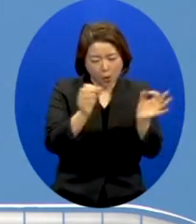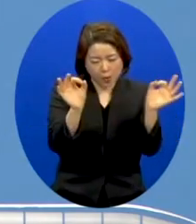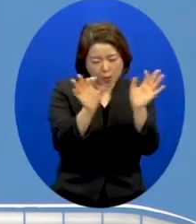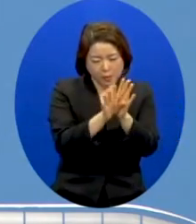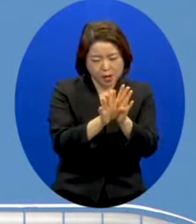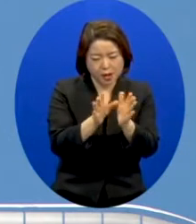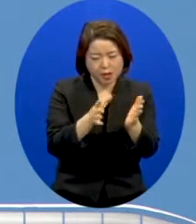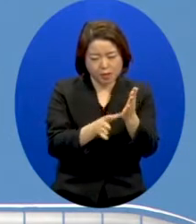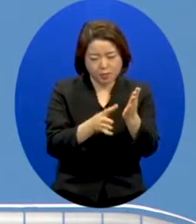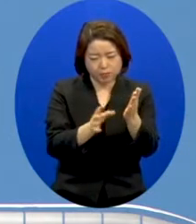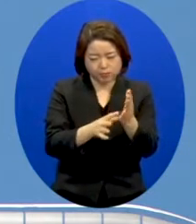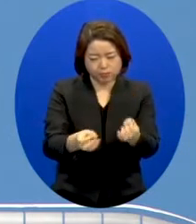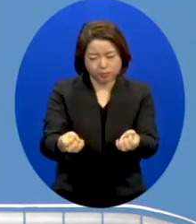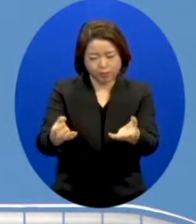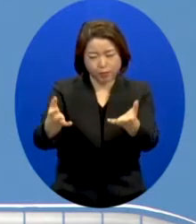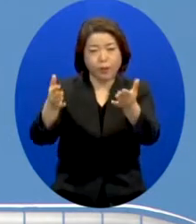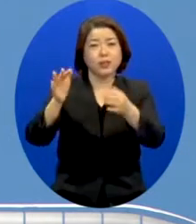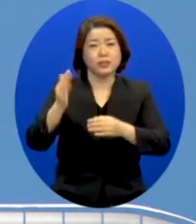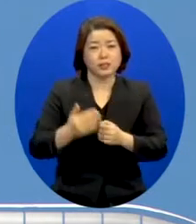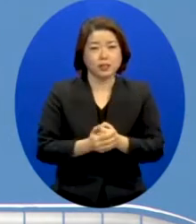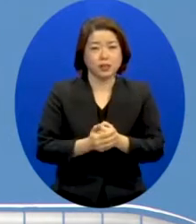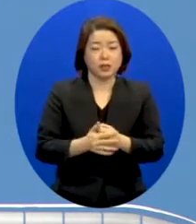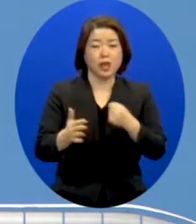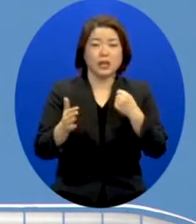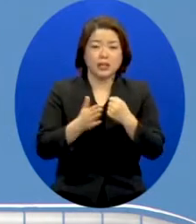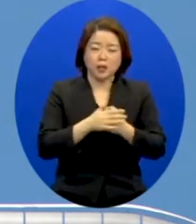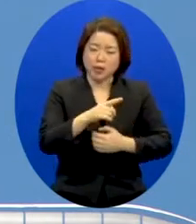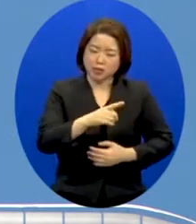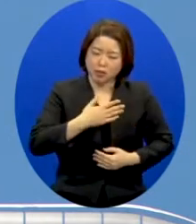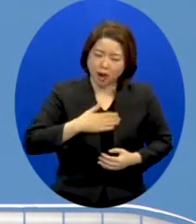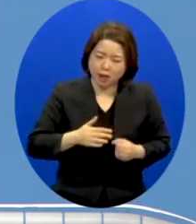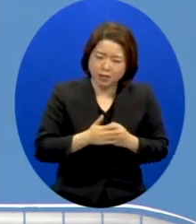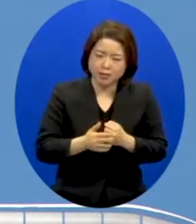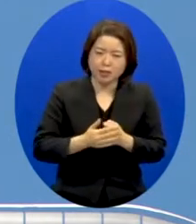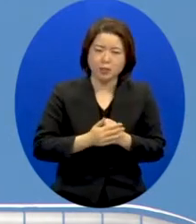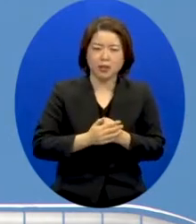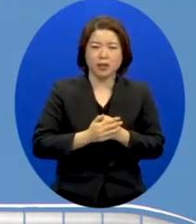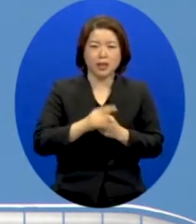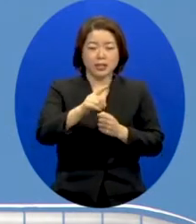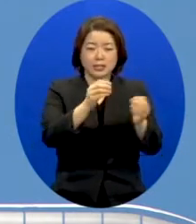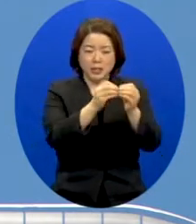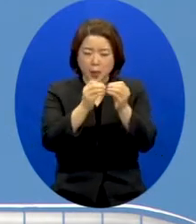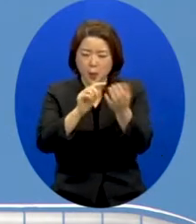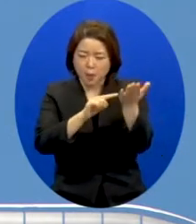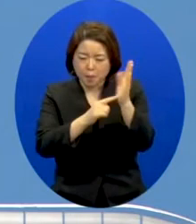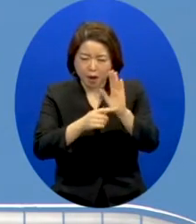사실에 믿어 지니까 어린양이라는 표현만 나와도 그냥 가슴이 떨리네요